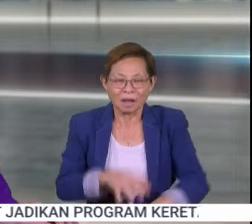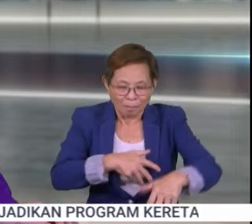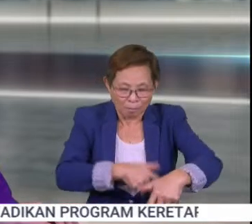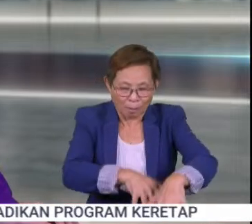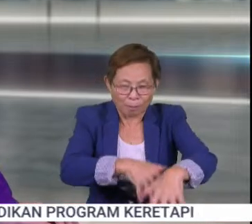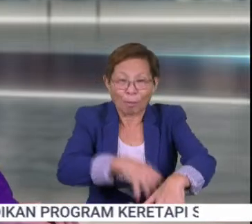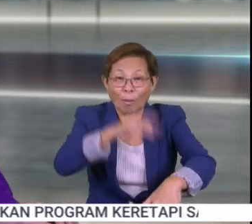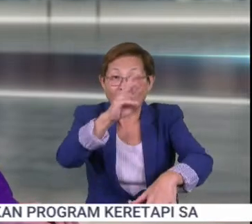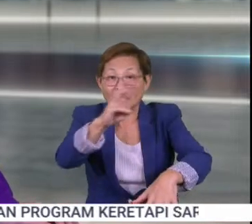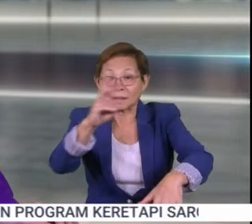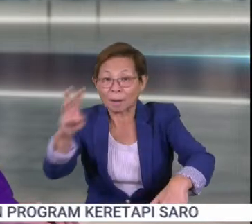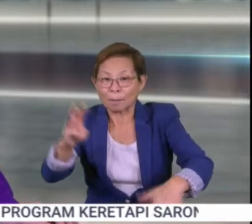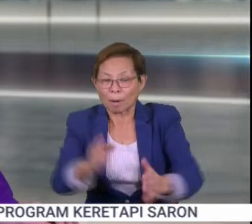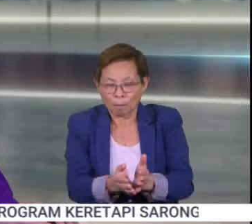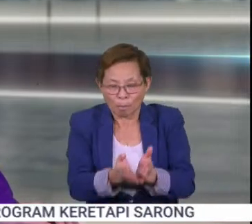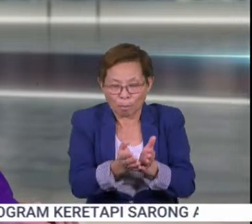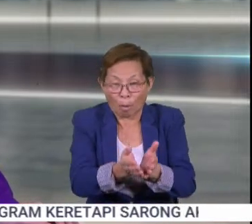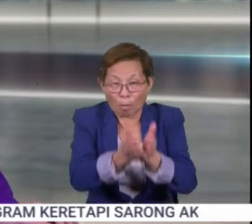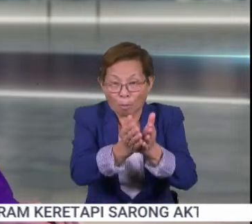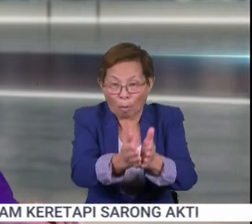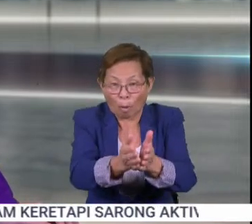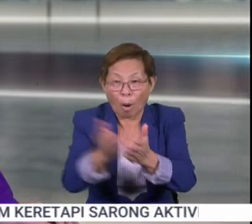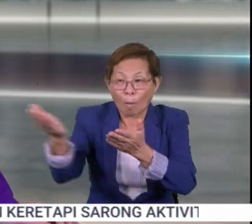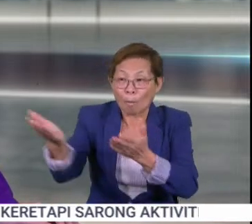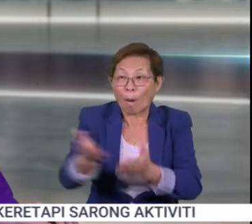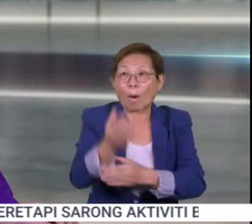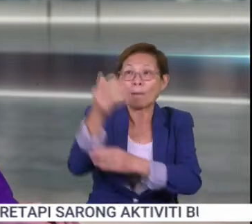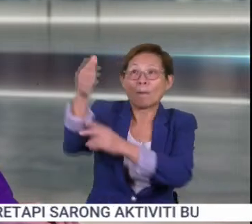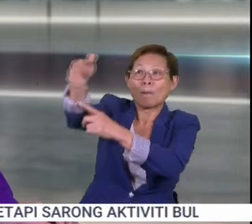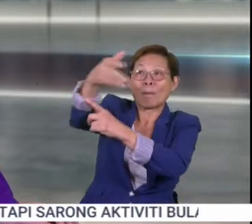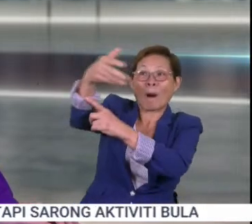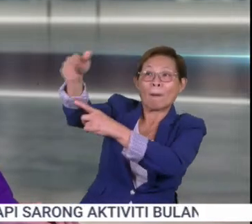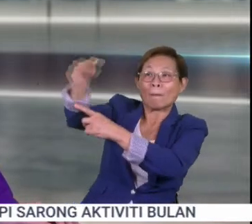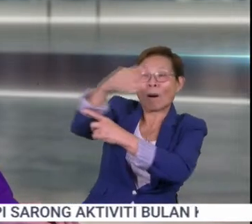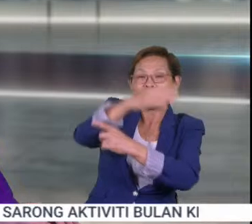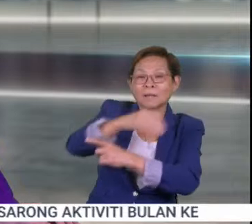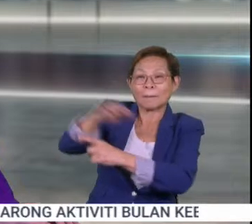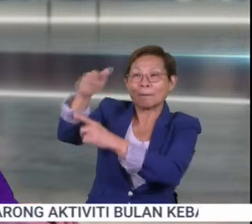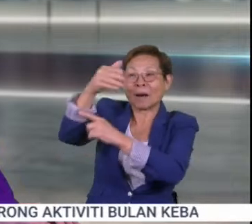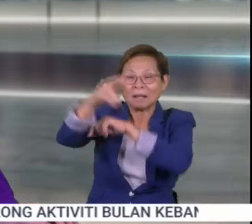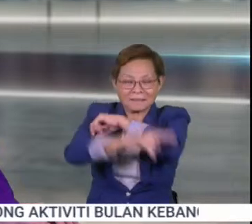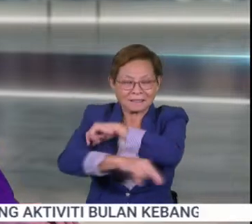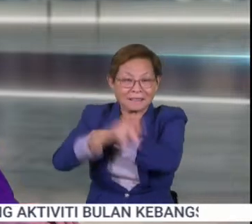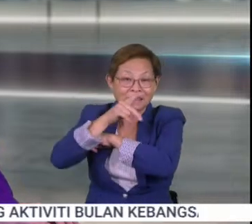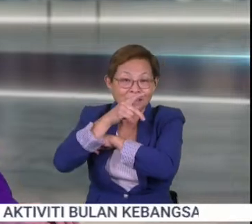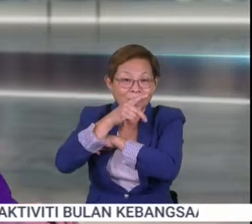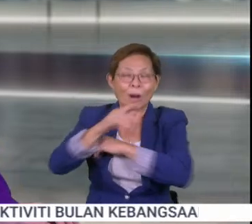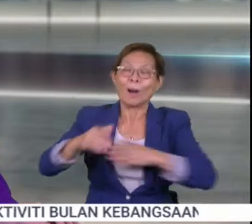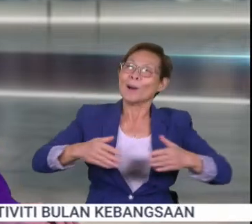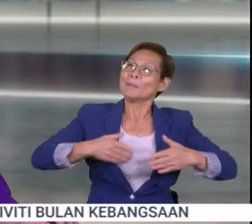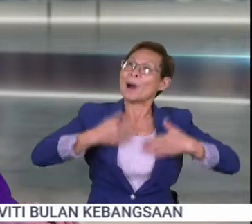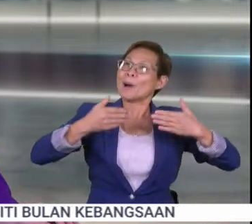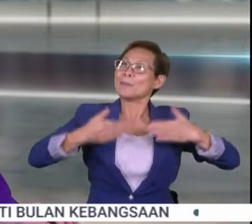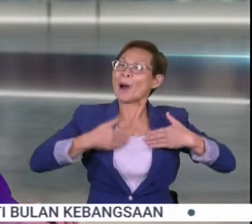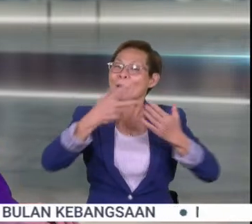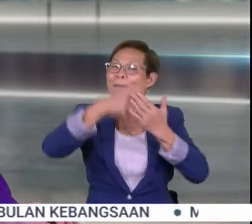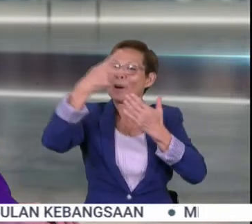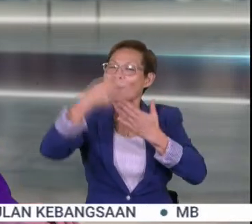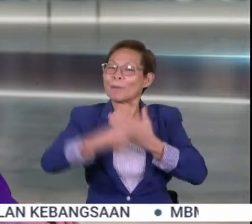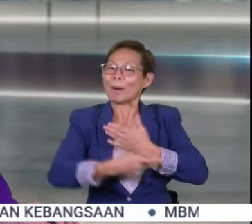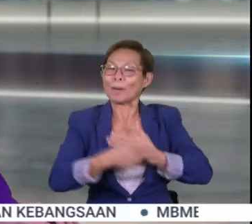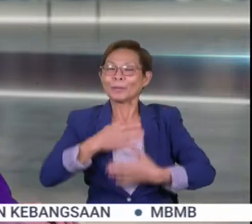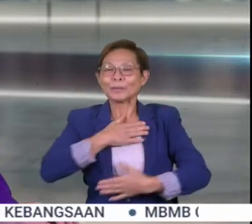Perarakan 66 buah bot nelayan membawa bendera Jalur Gemilang dan bendera Negeri Kedah memeriahkan program